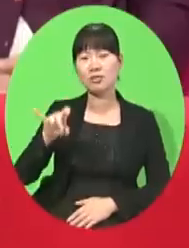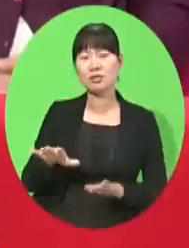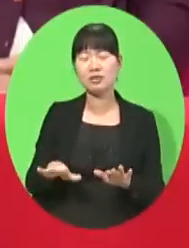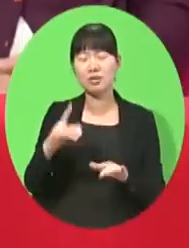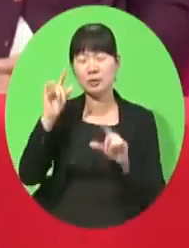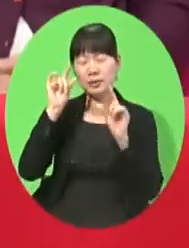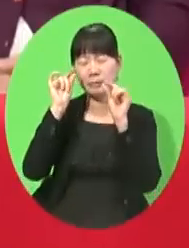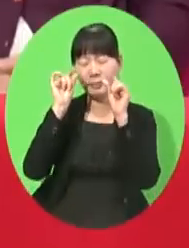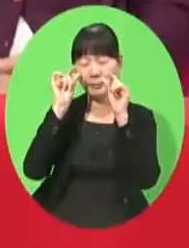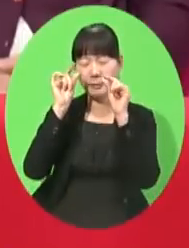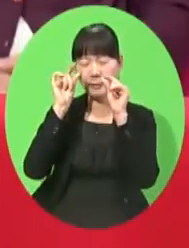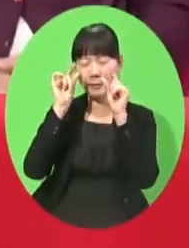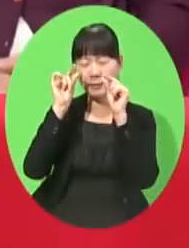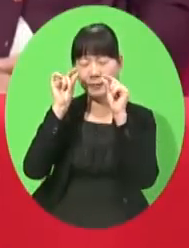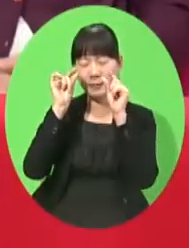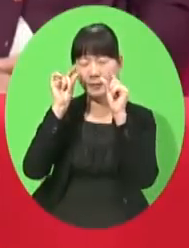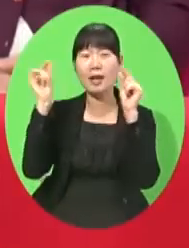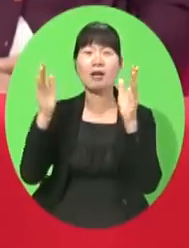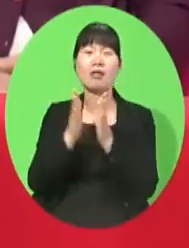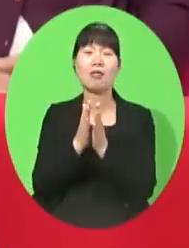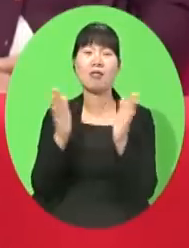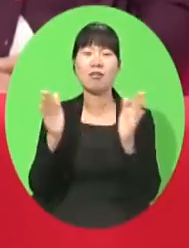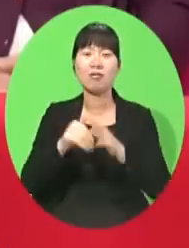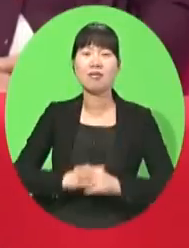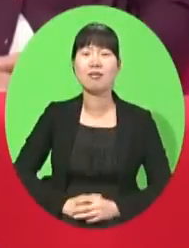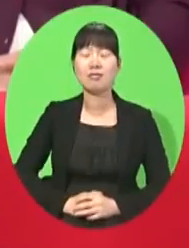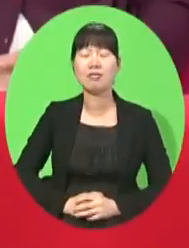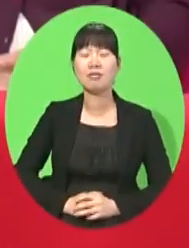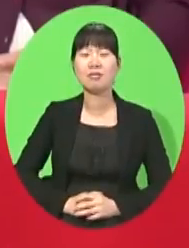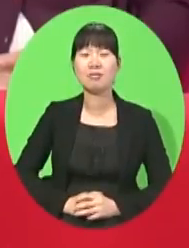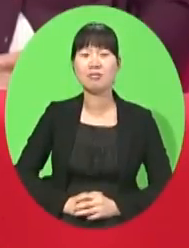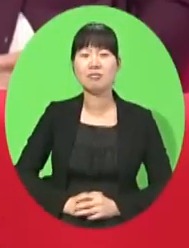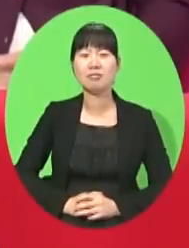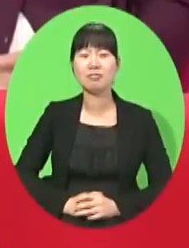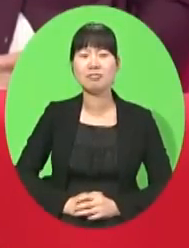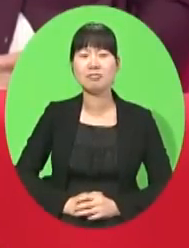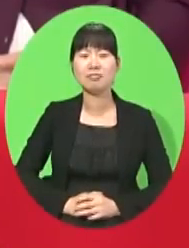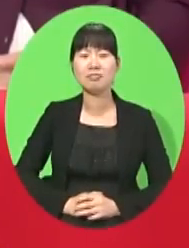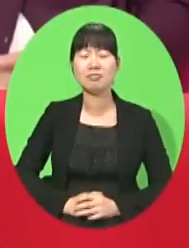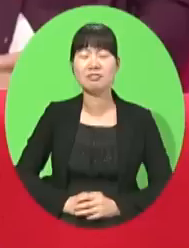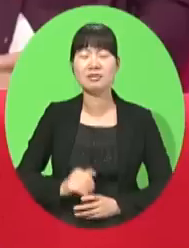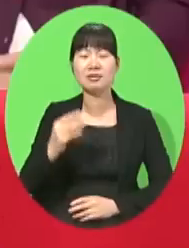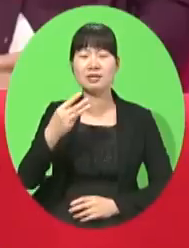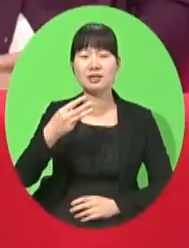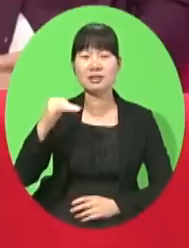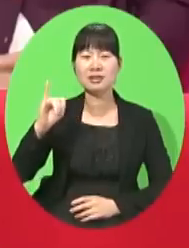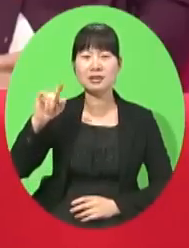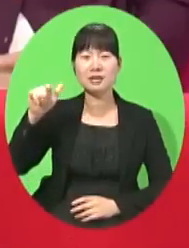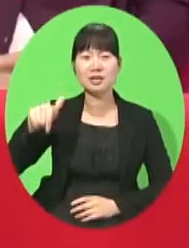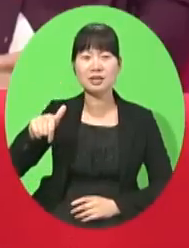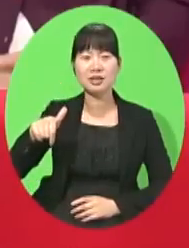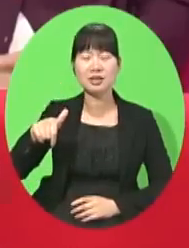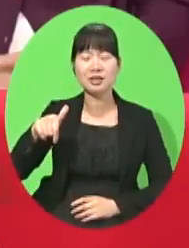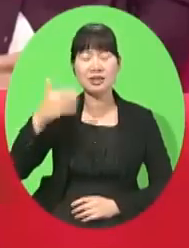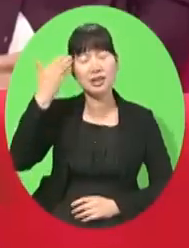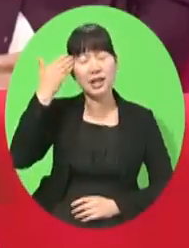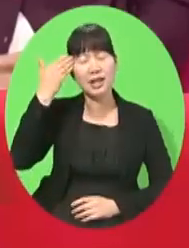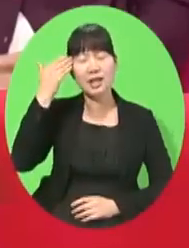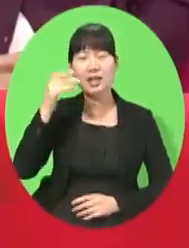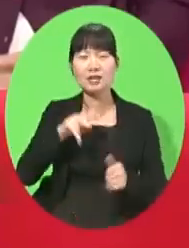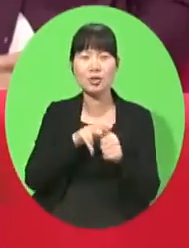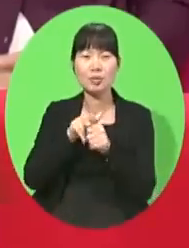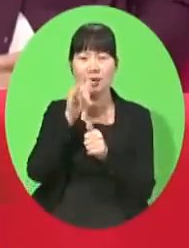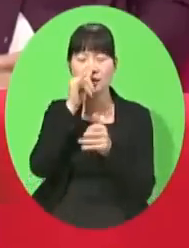처음에는 이렇게 눈을 깜빡깜빡거리는 걸로 시작을 했어요. 네. 그럼 이제 틱이라는 상식은